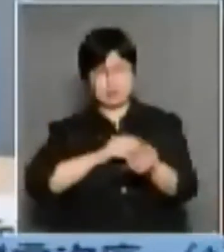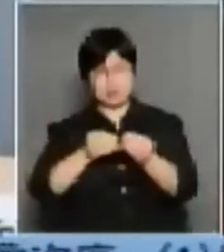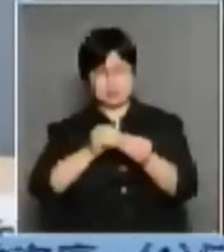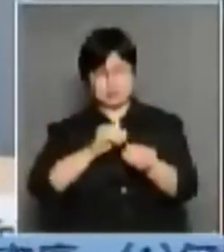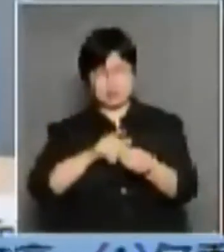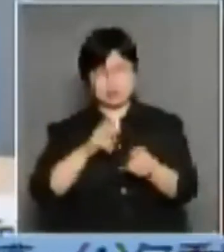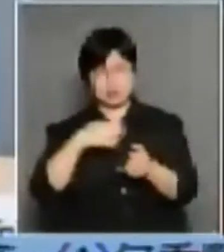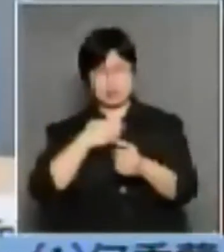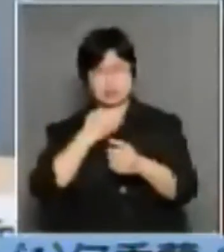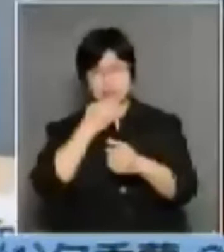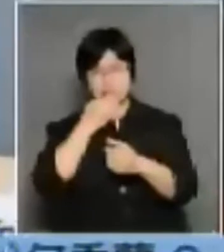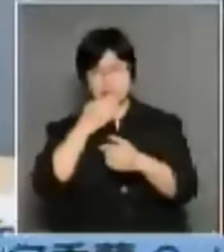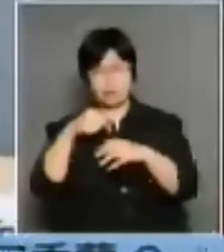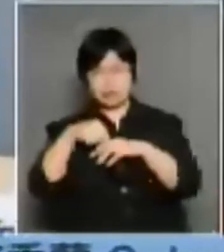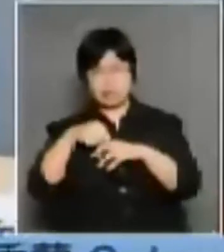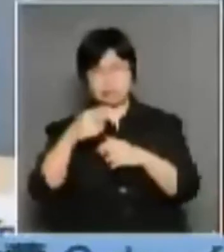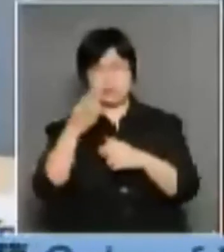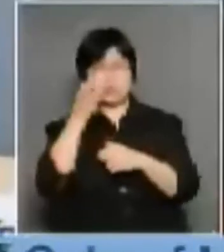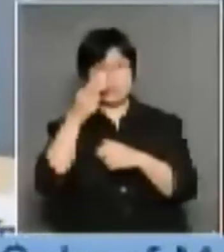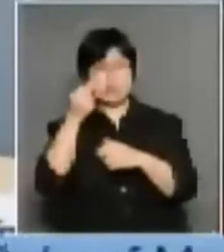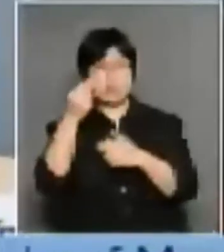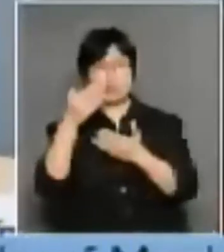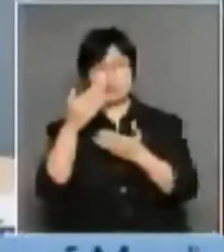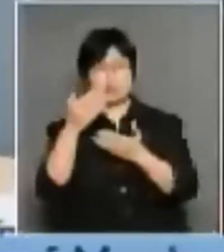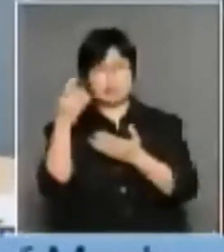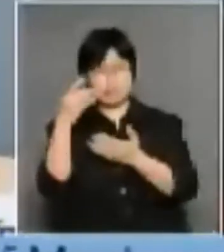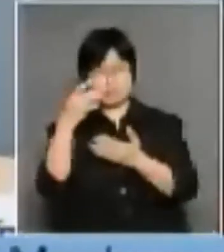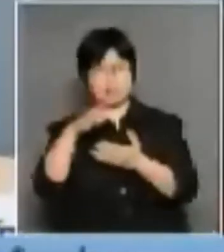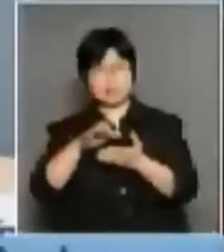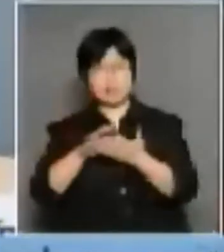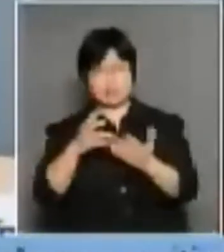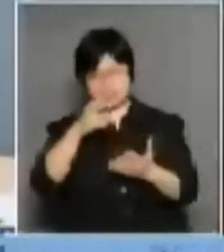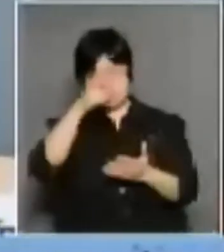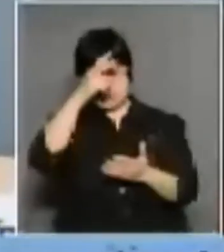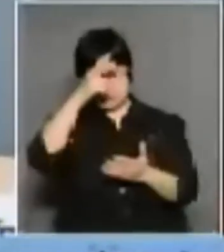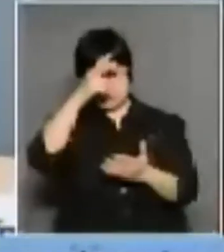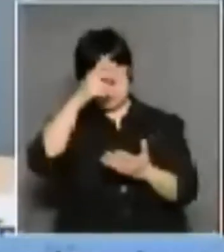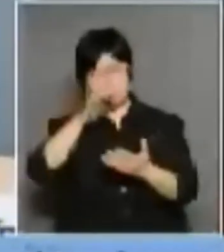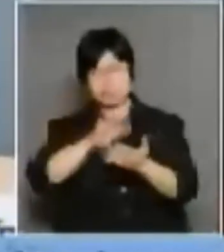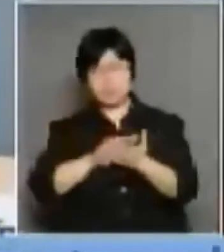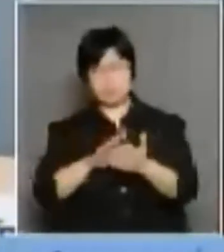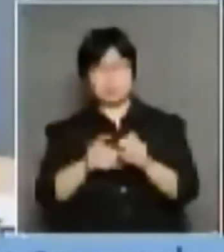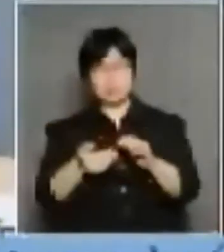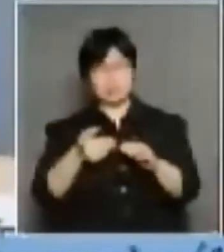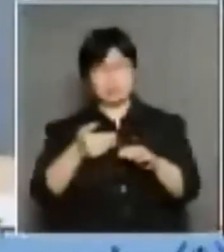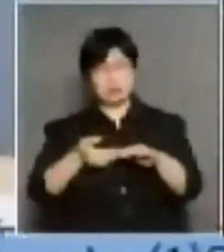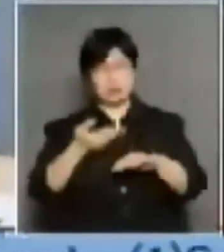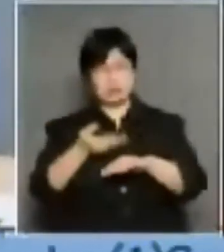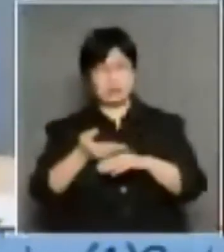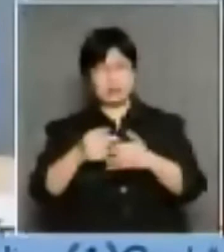金70歲免審查，但現在政府卻走回頭路，所以是非常不合理，